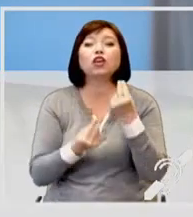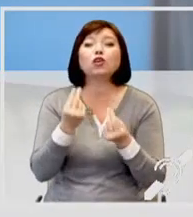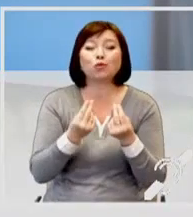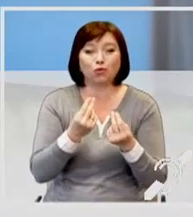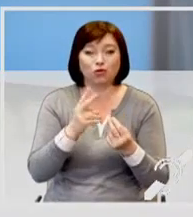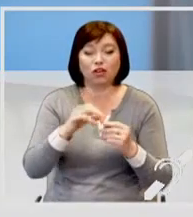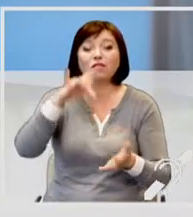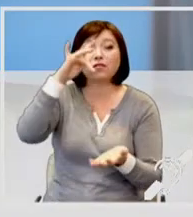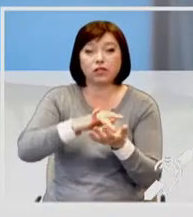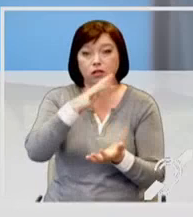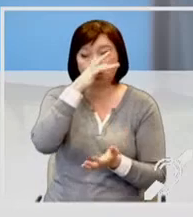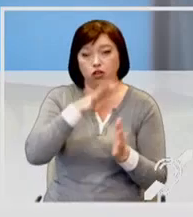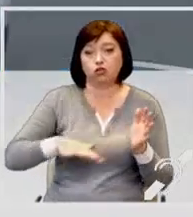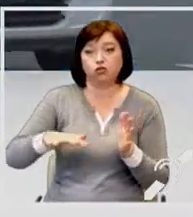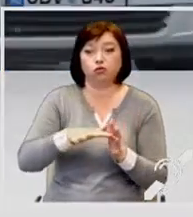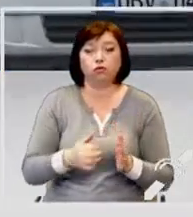Piața Marii Adunării Naționale.